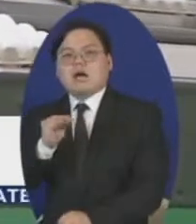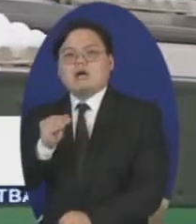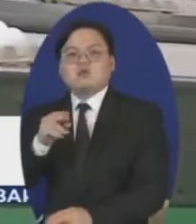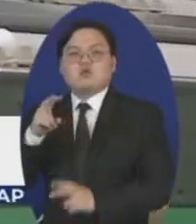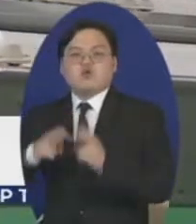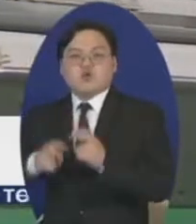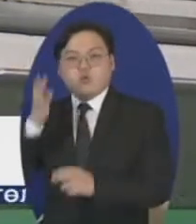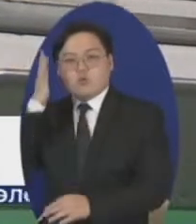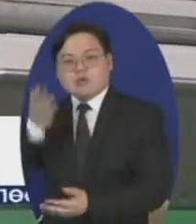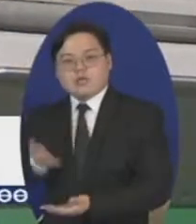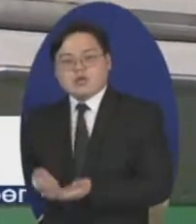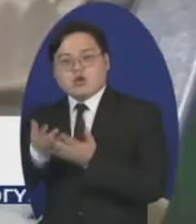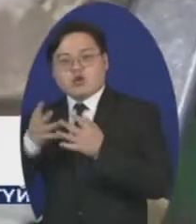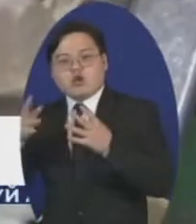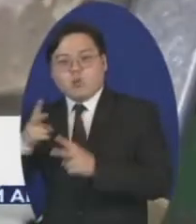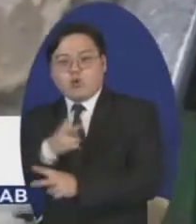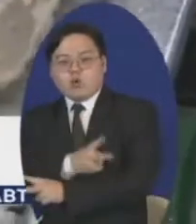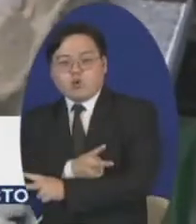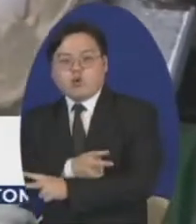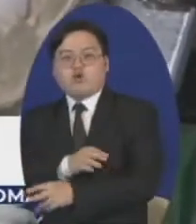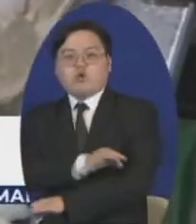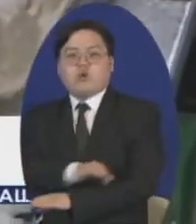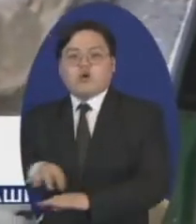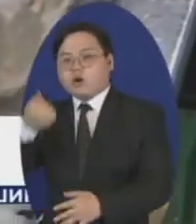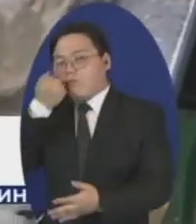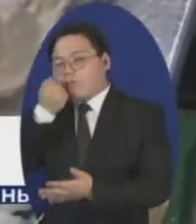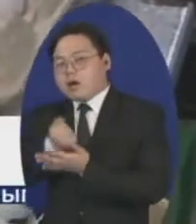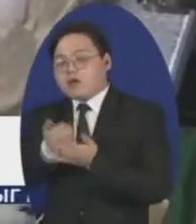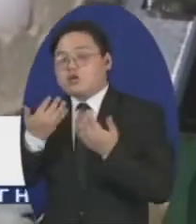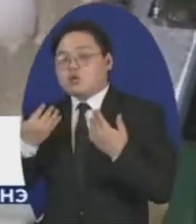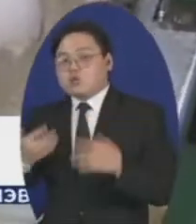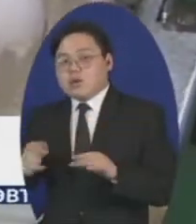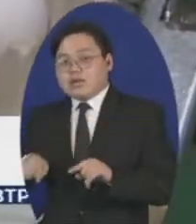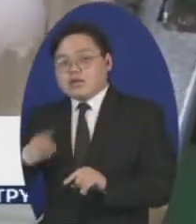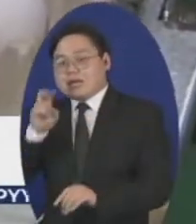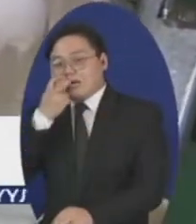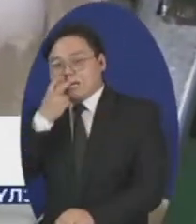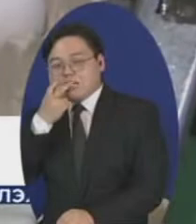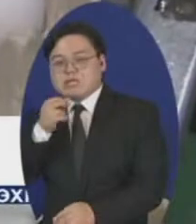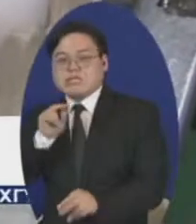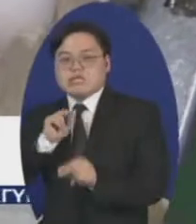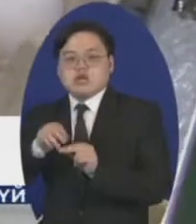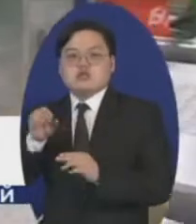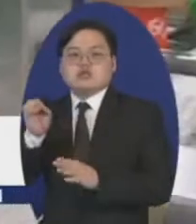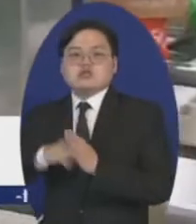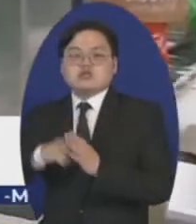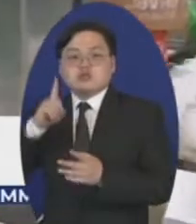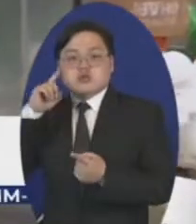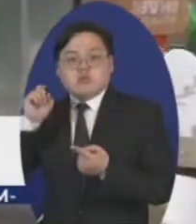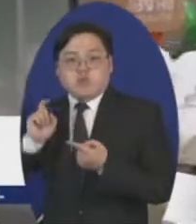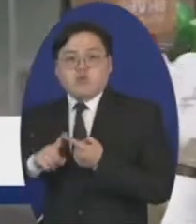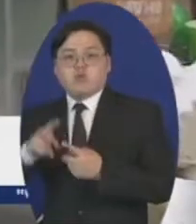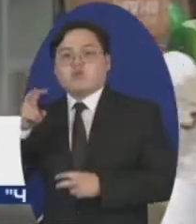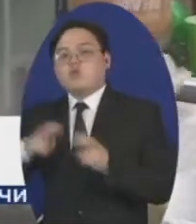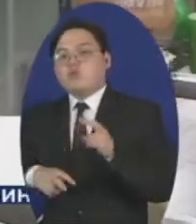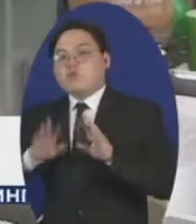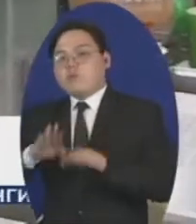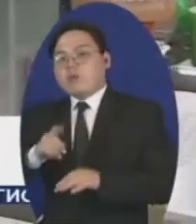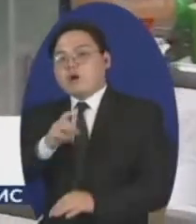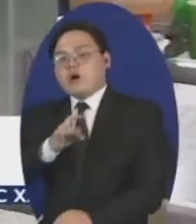бодлогыг дэмжиж томоохон хууль тогтоолын төслүүдийг баталсан түүний хэрэгжилтийг хянах зорилгоор үйлдвэржилтийн